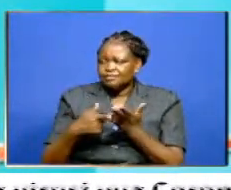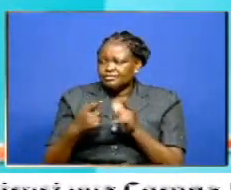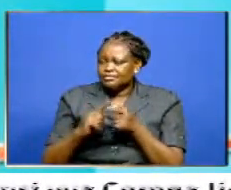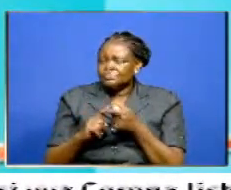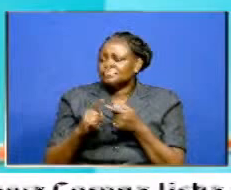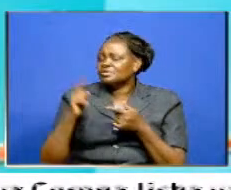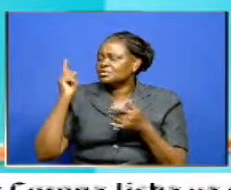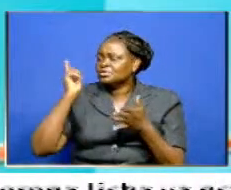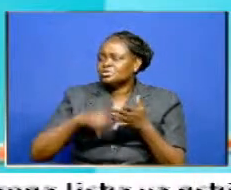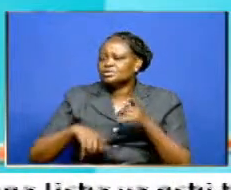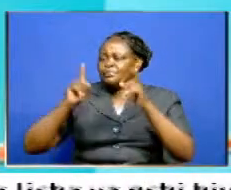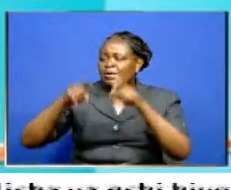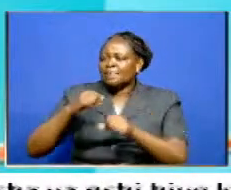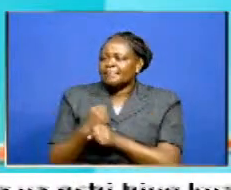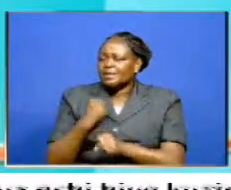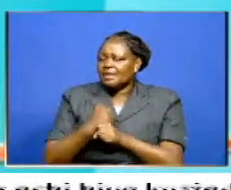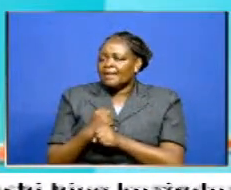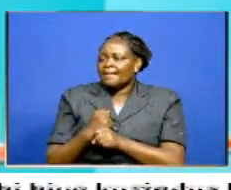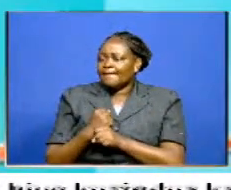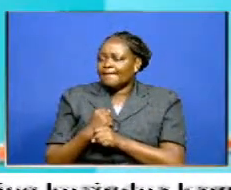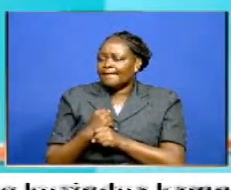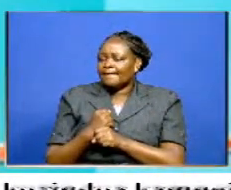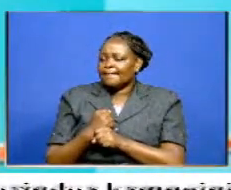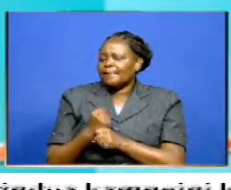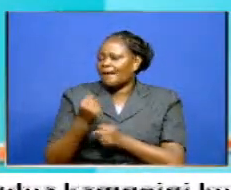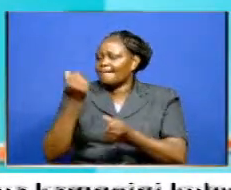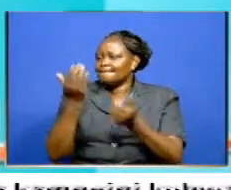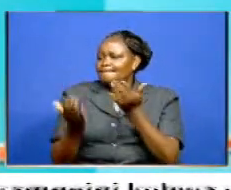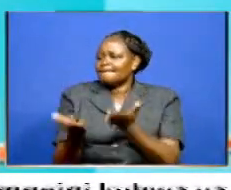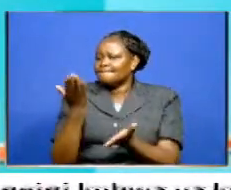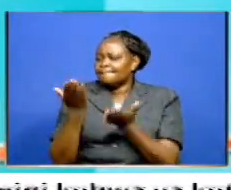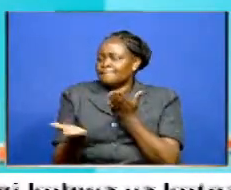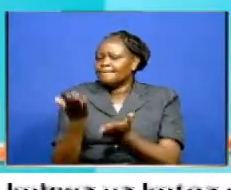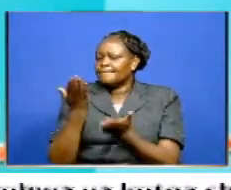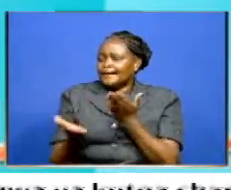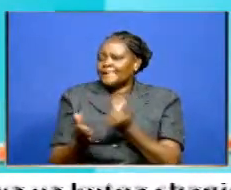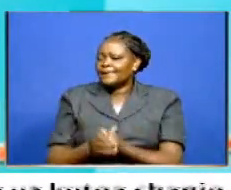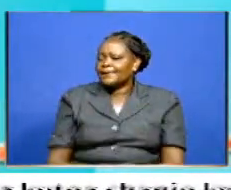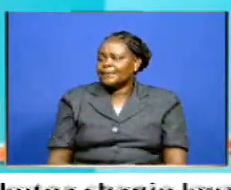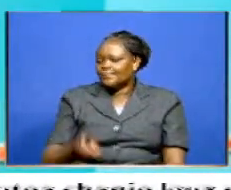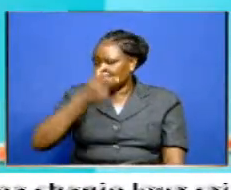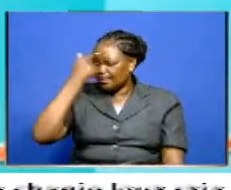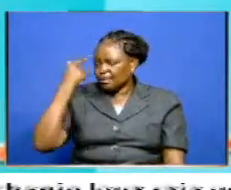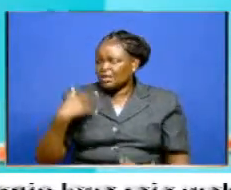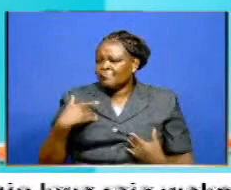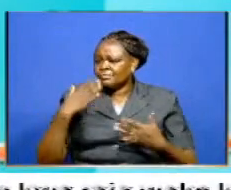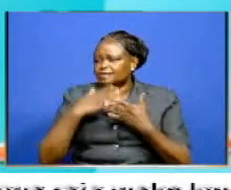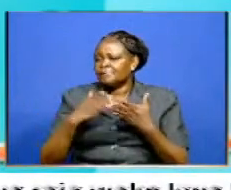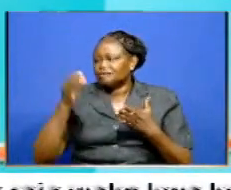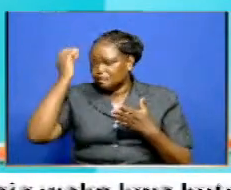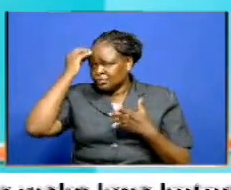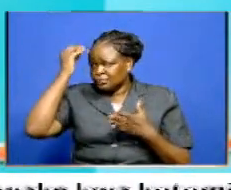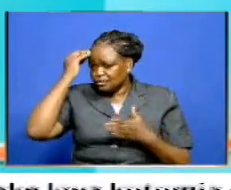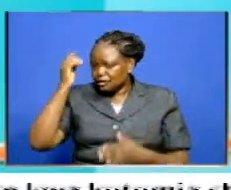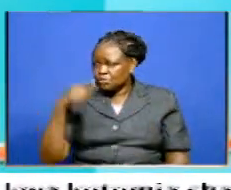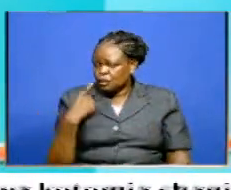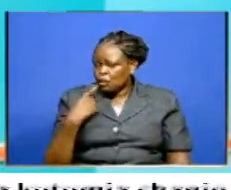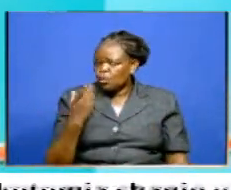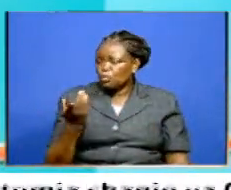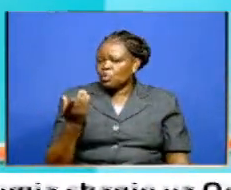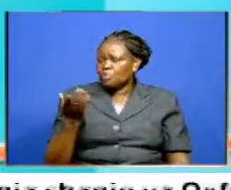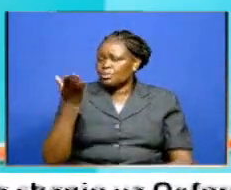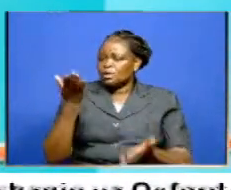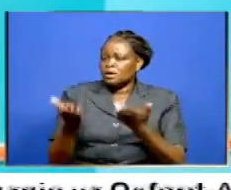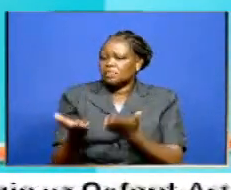what inafaa tufanye ni kwamba tuweze kubalance, kwa sababu kuna wale wanafunzi pia watabobea katika masuala ya